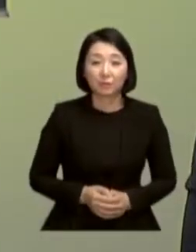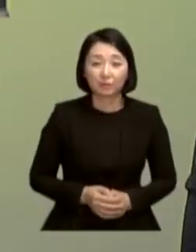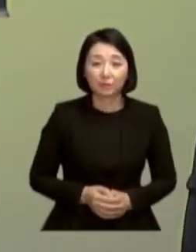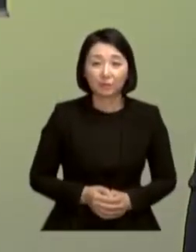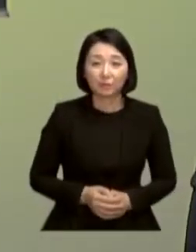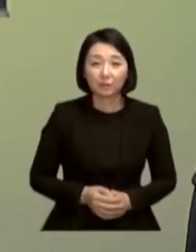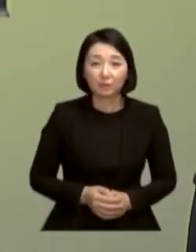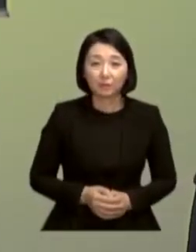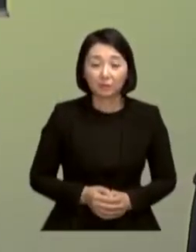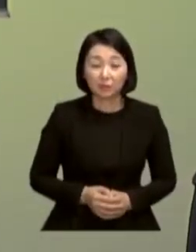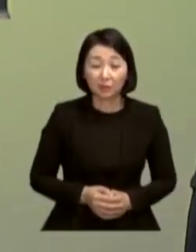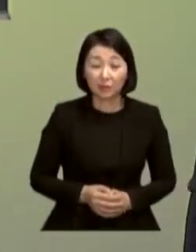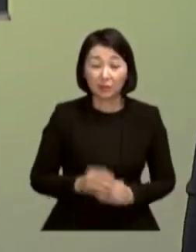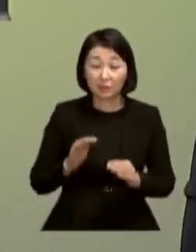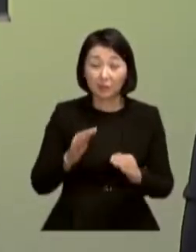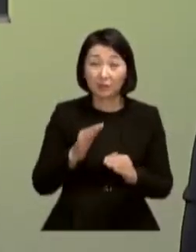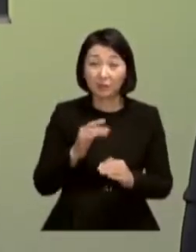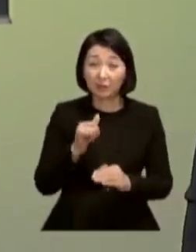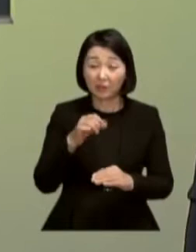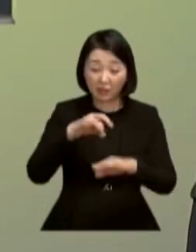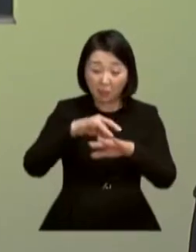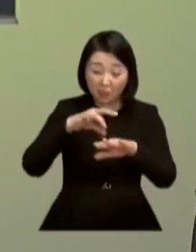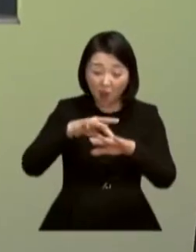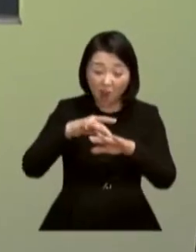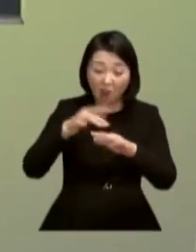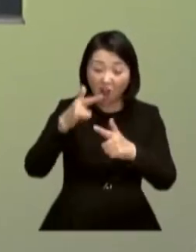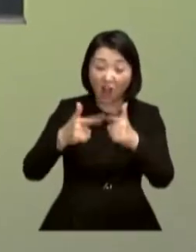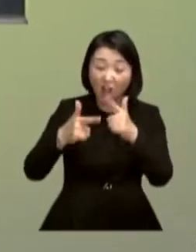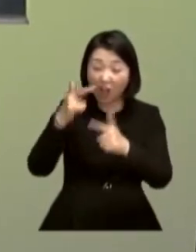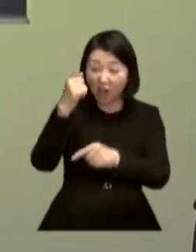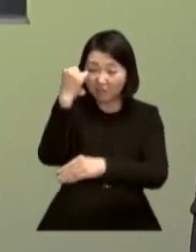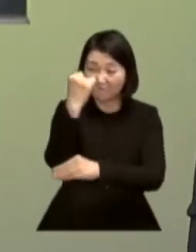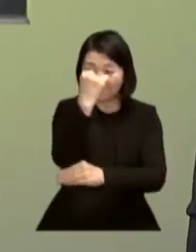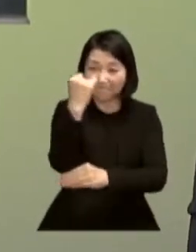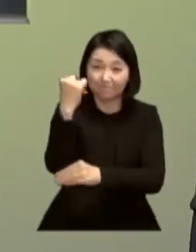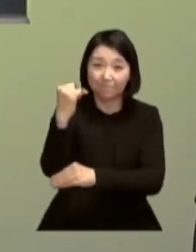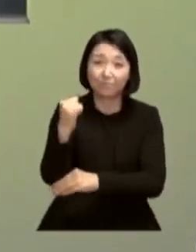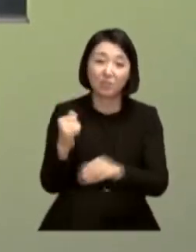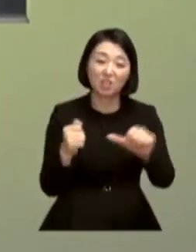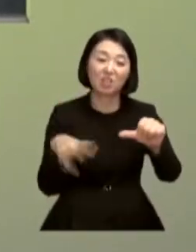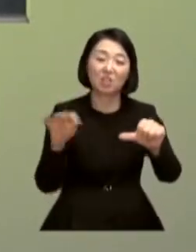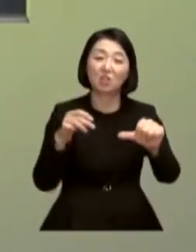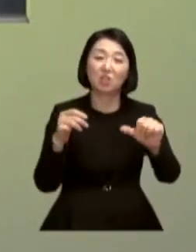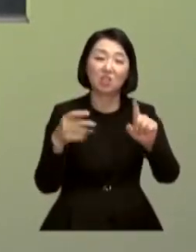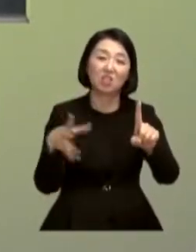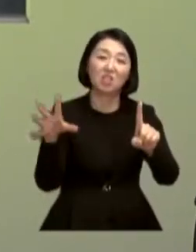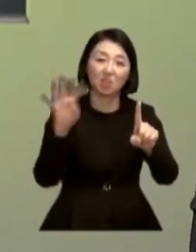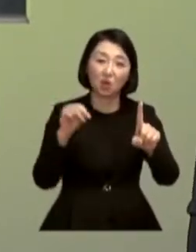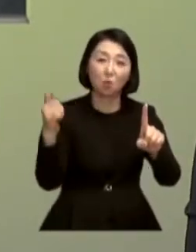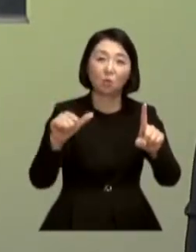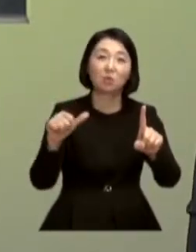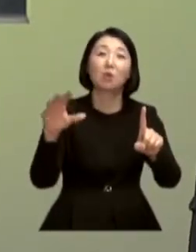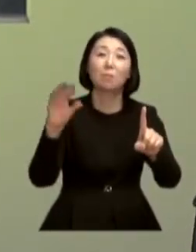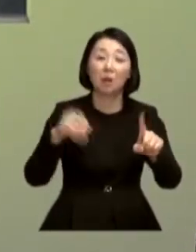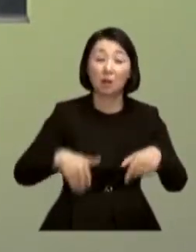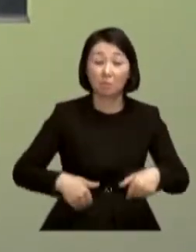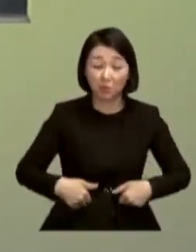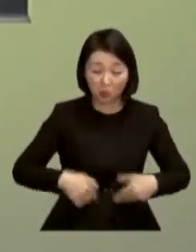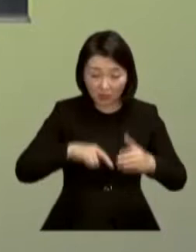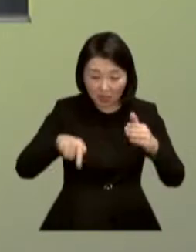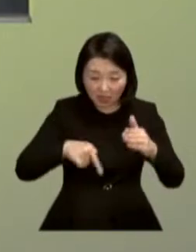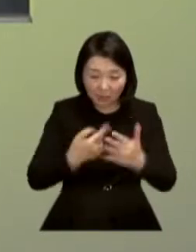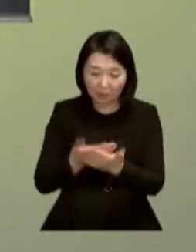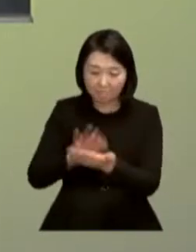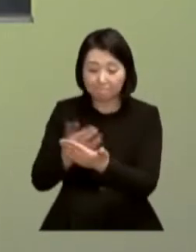3층 지붕까지 그 골조만 해도 한 1억 5천 정도가 나오고요. 그다음에 안에까지 하면 한 3억